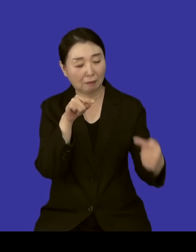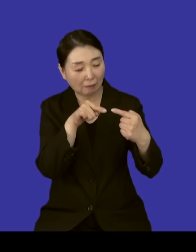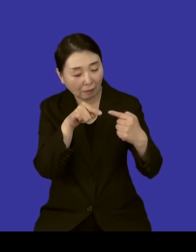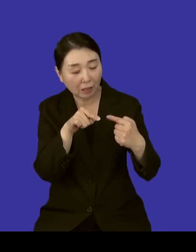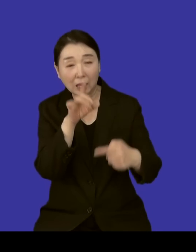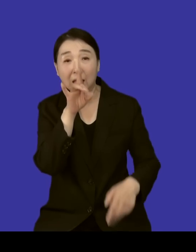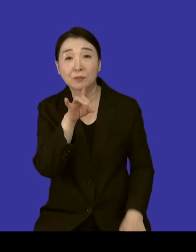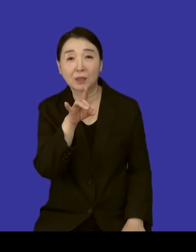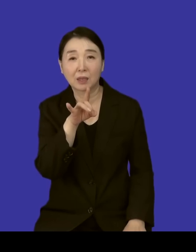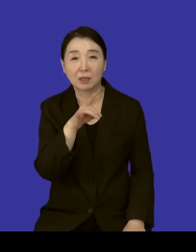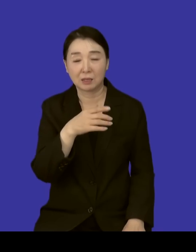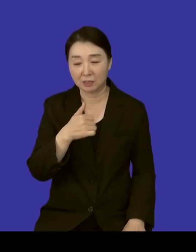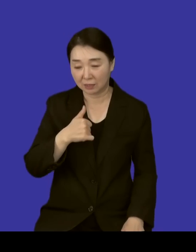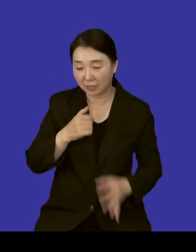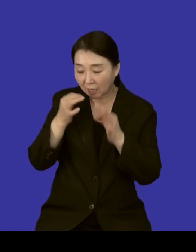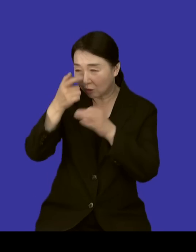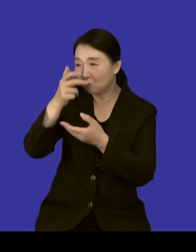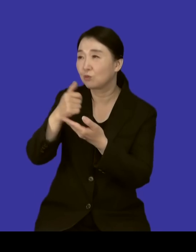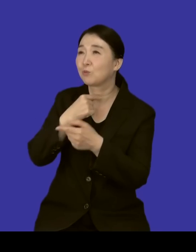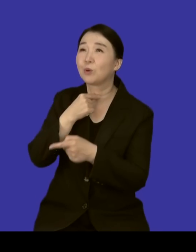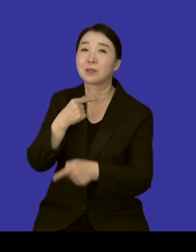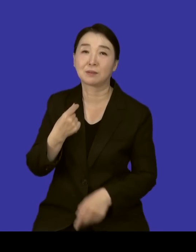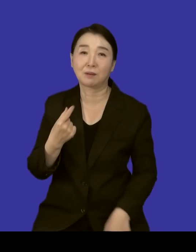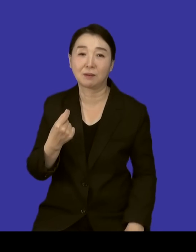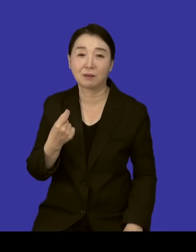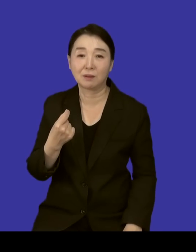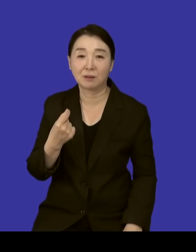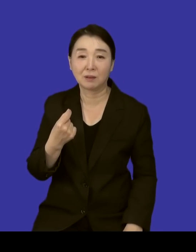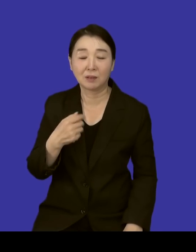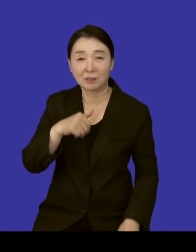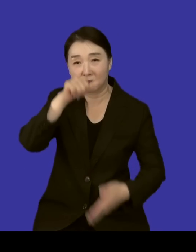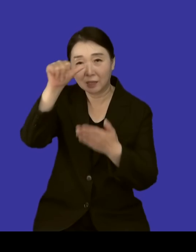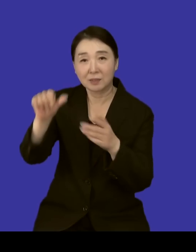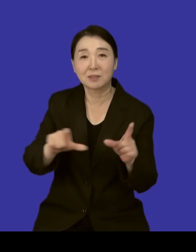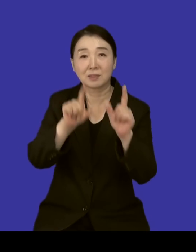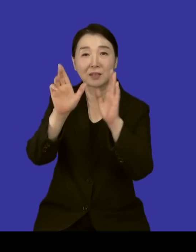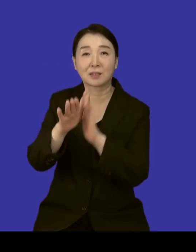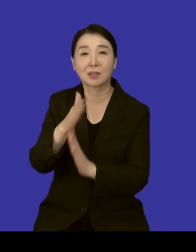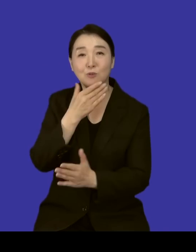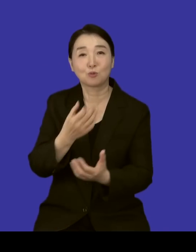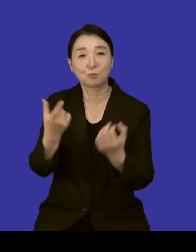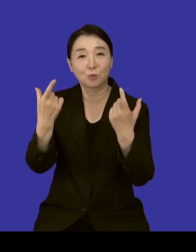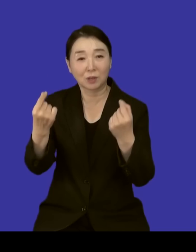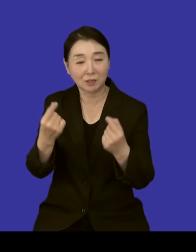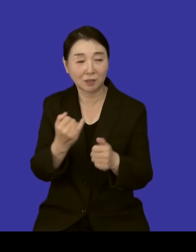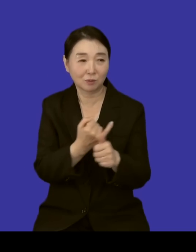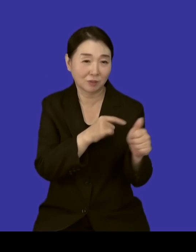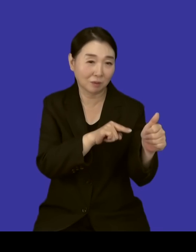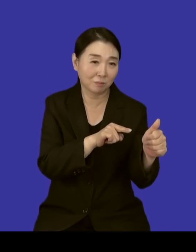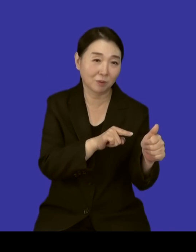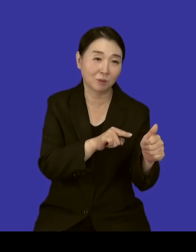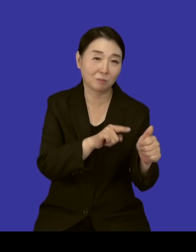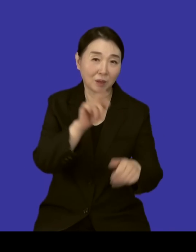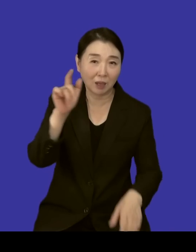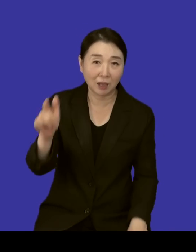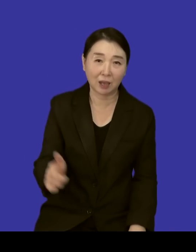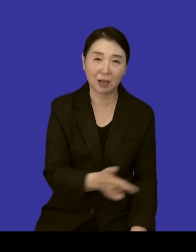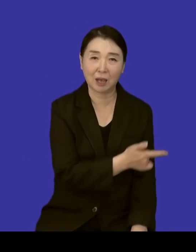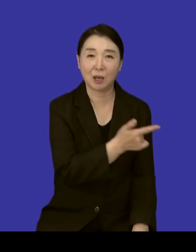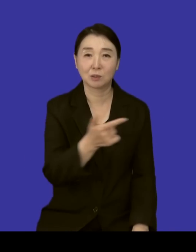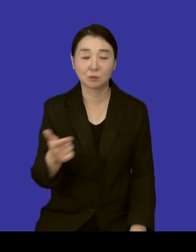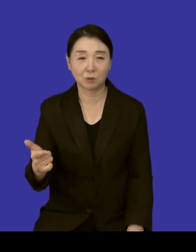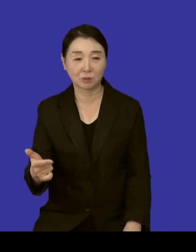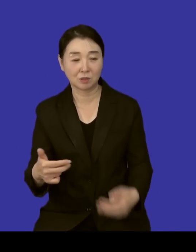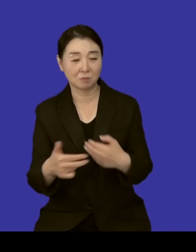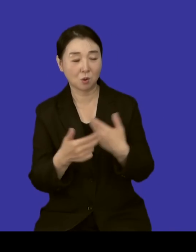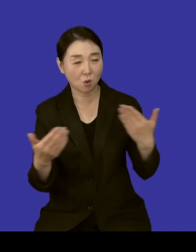제가 간절히 주님을 찾았잖아요. 이게 인생 최대의 축복이라고 생각하고요. 네. 저희 남편도 너무 하루 종일 병원